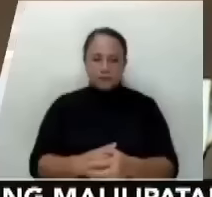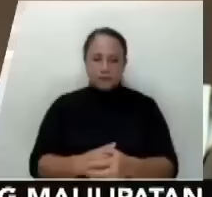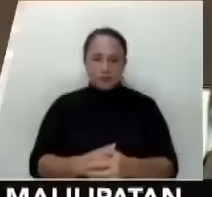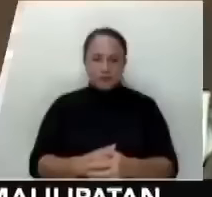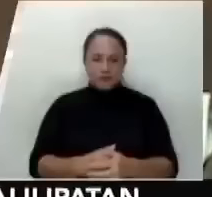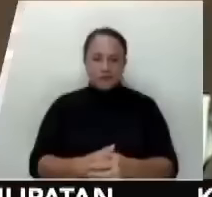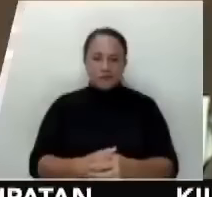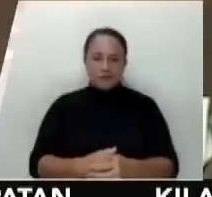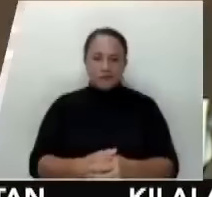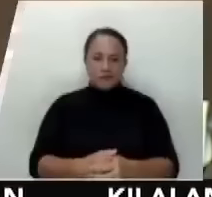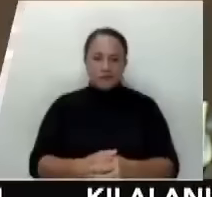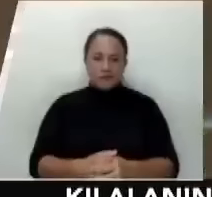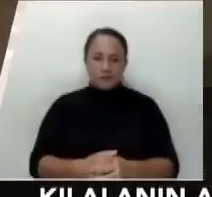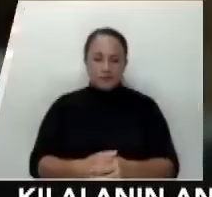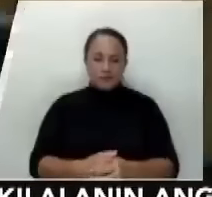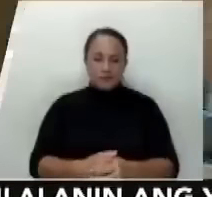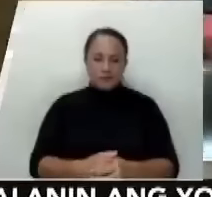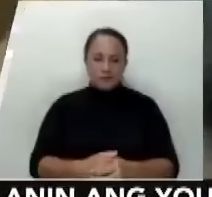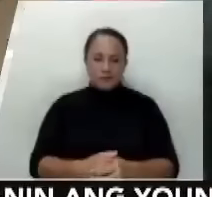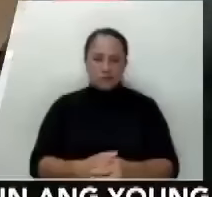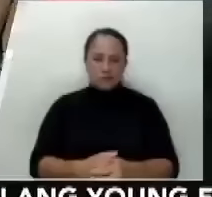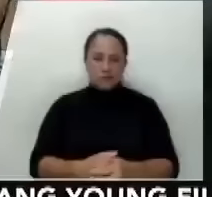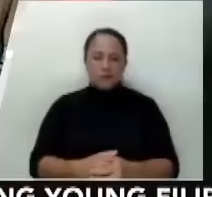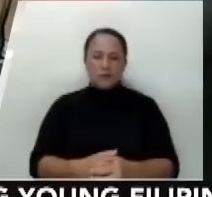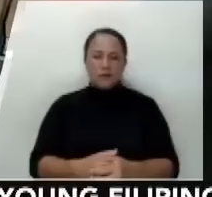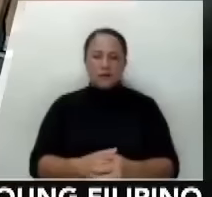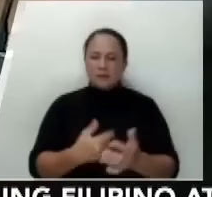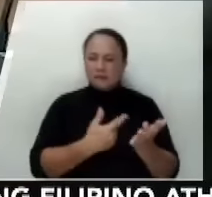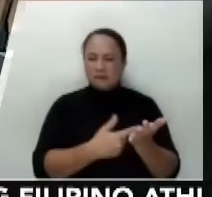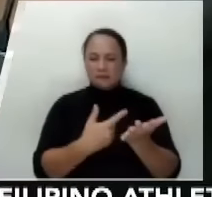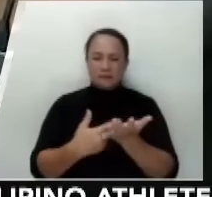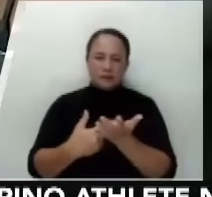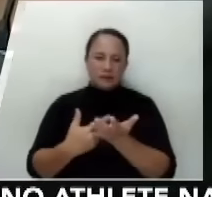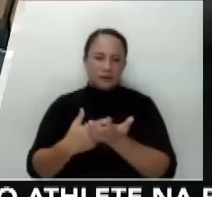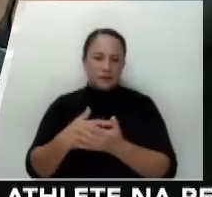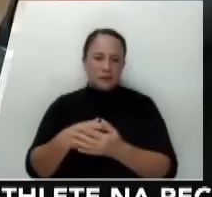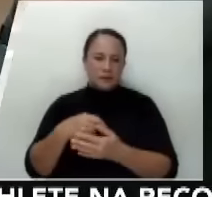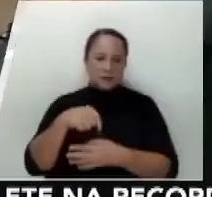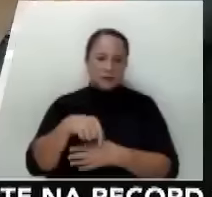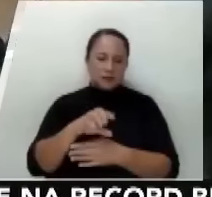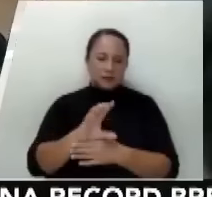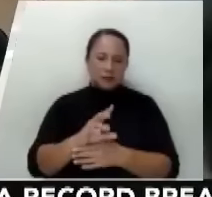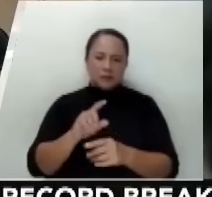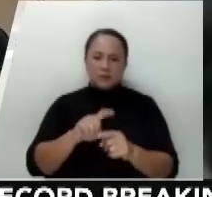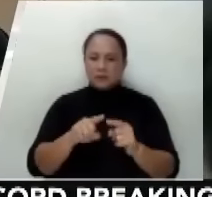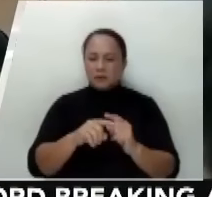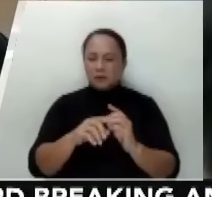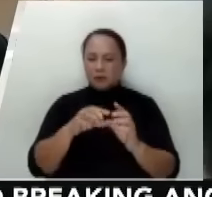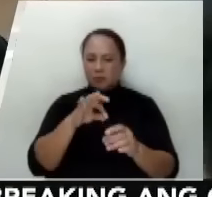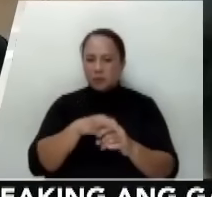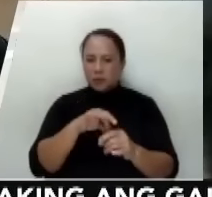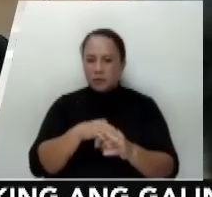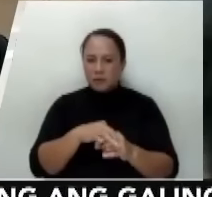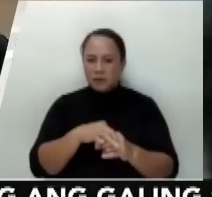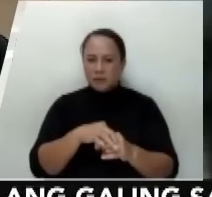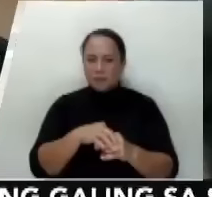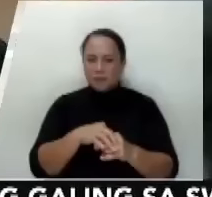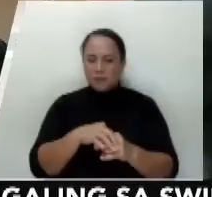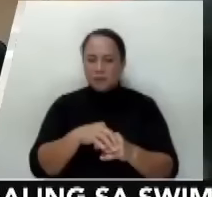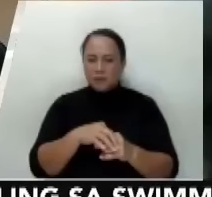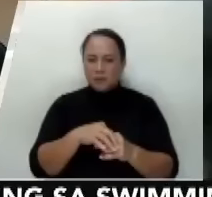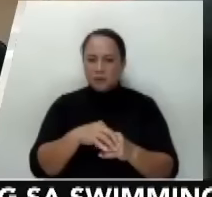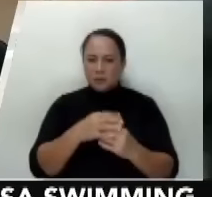Ang bike lanes doon. I think nag-implement ang Quezon City ng mga bike lane program niya, di ba? Opo. Hindi naman namin hinarang yan. May objection ba